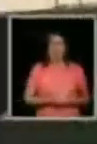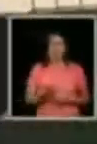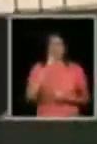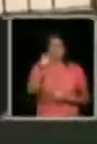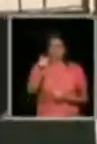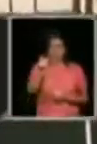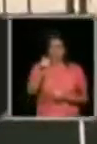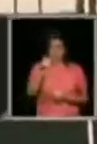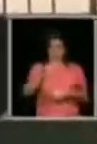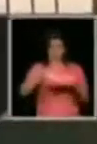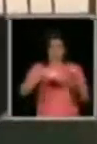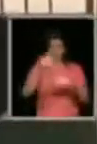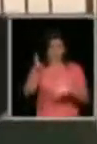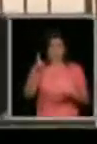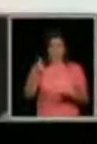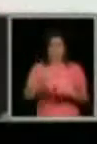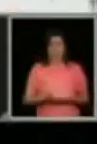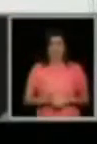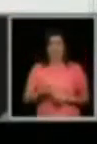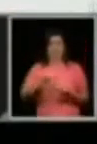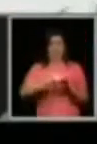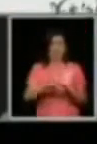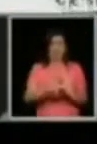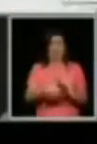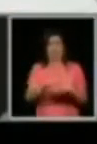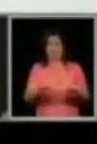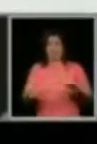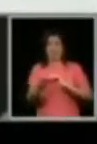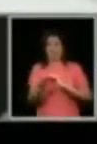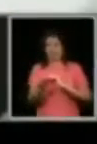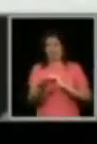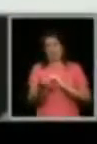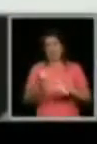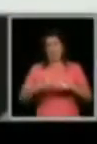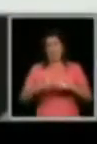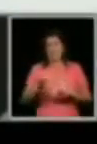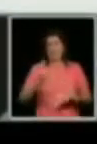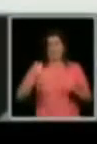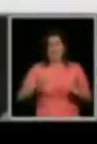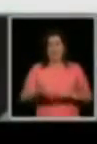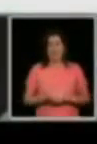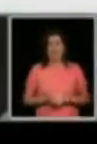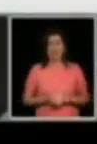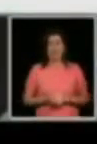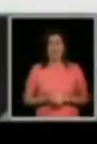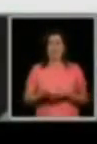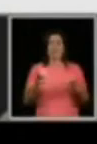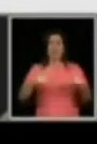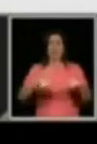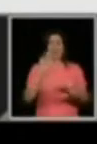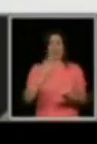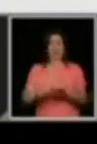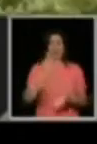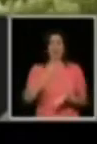בעצם שהוא עובד במשרד הרווחה, והוא בעצם, הוא אחראי על, על כל ההוסטלים לבעלי פיגור שכלי בכל